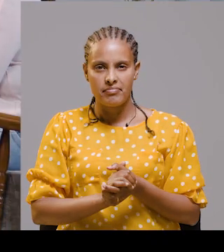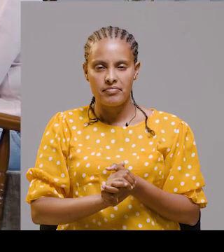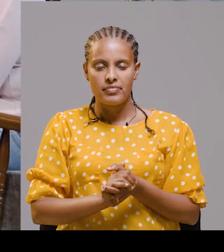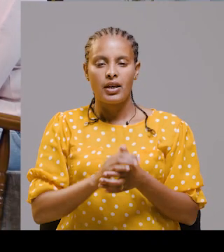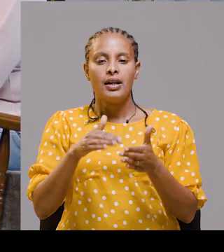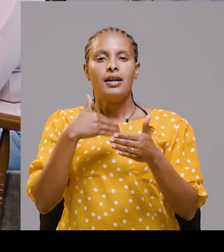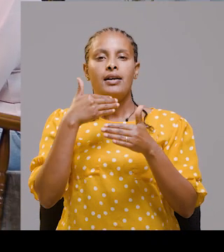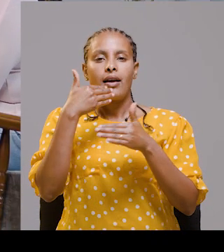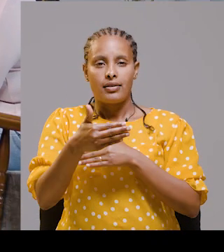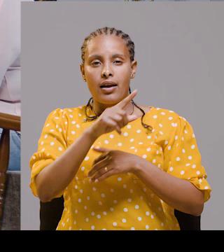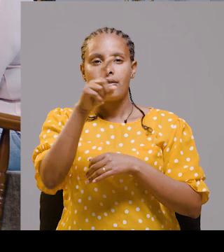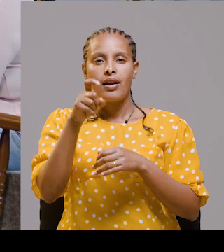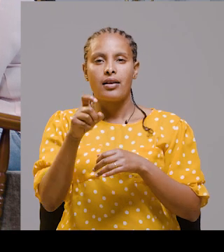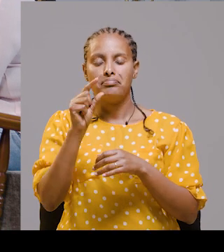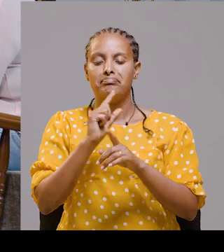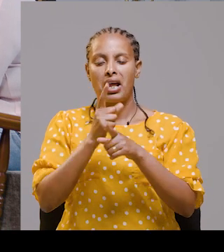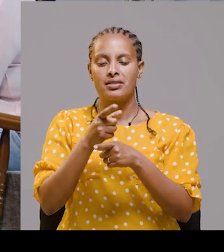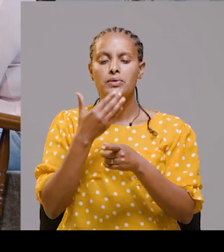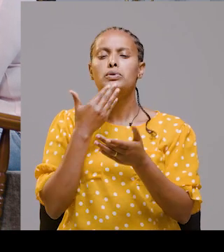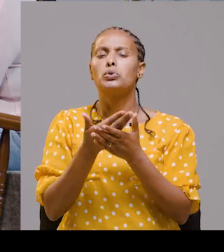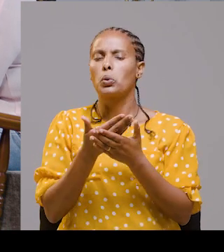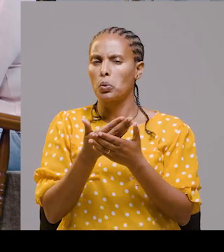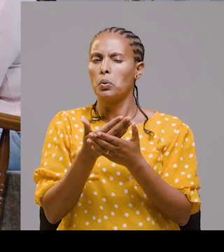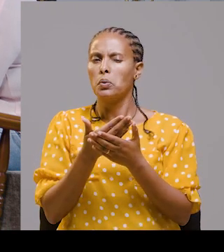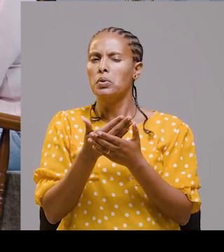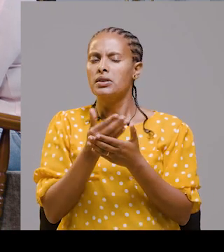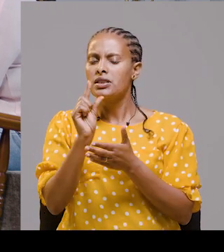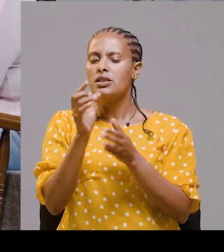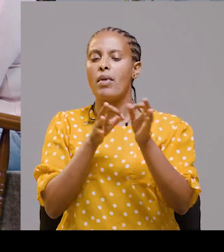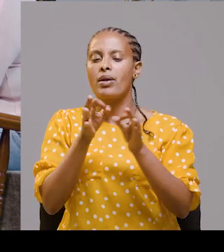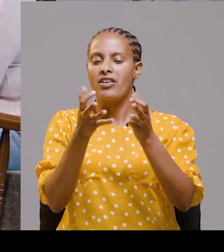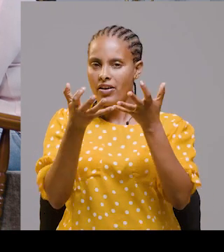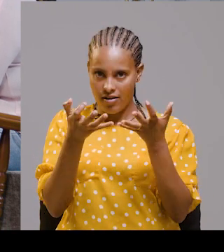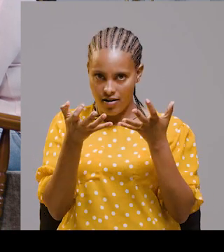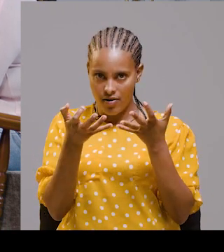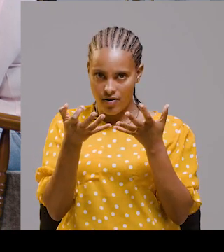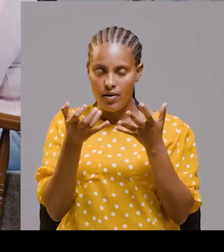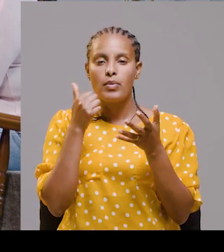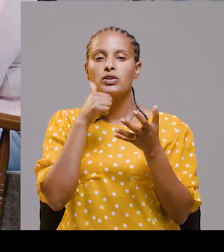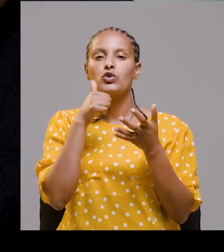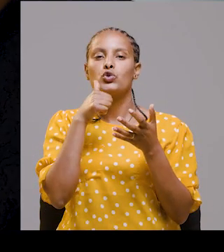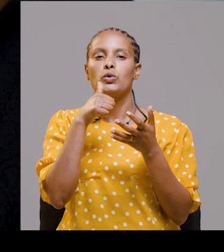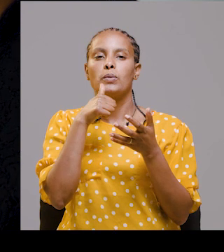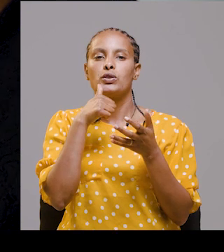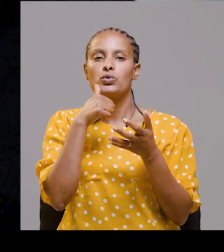ሚገርም ከጣው ጥያቄንም ሙሉሙስ ትንሽ ይመልሰልኛል ግን ትንሽ ለው እንደው ትንሽ ማብራሪያ ስለምፈልግ ነው ይሄ